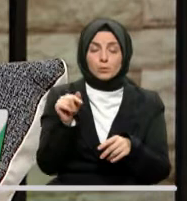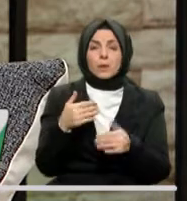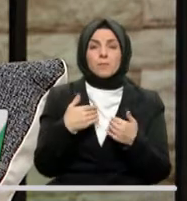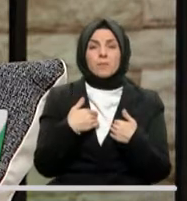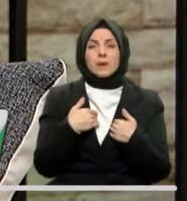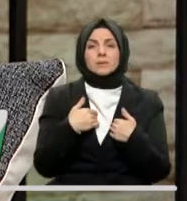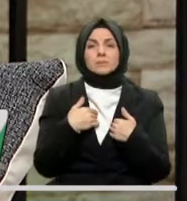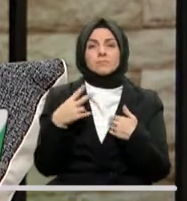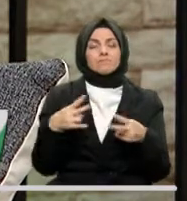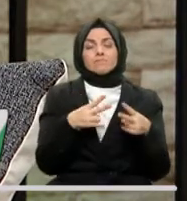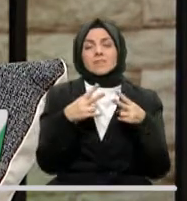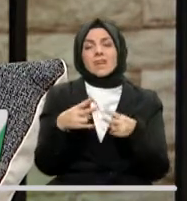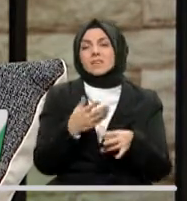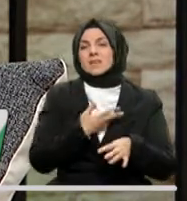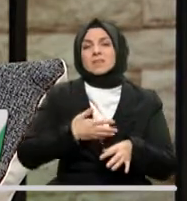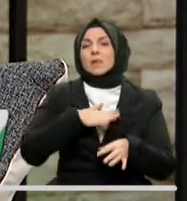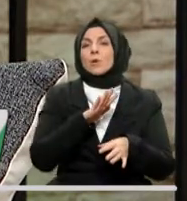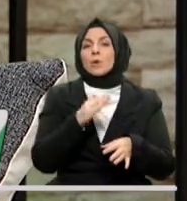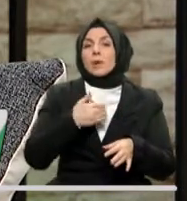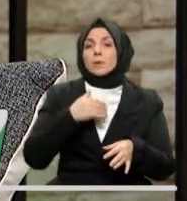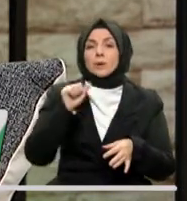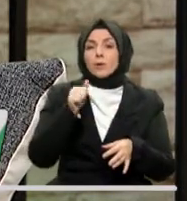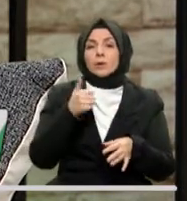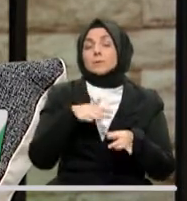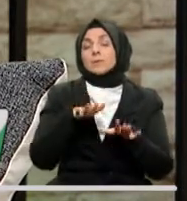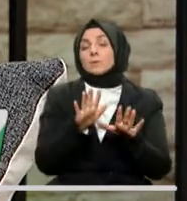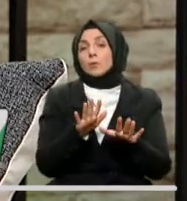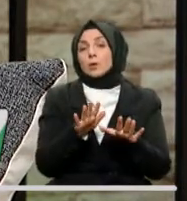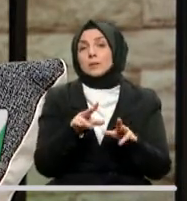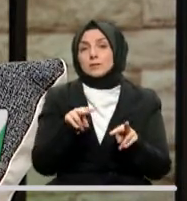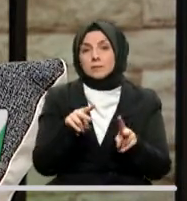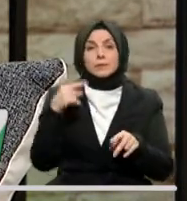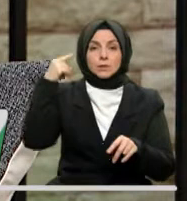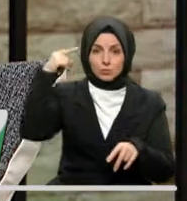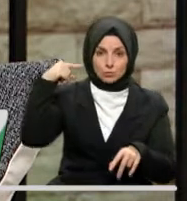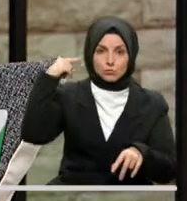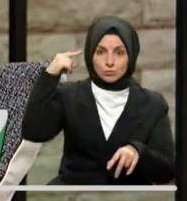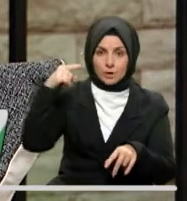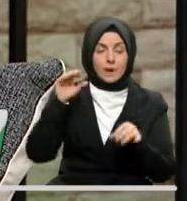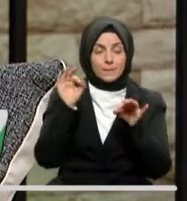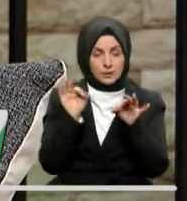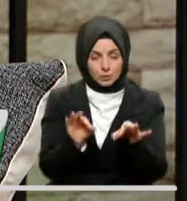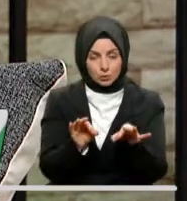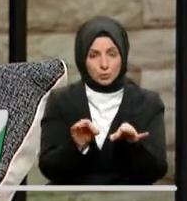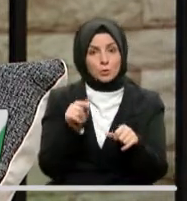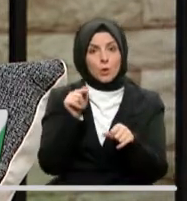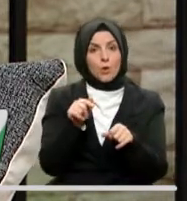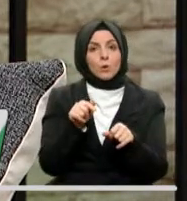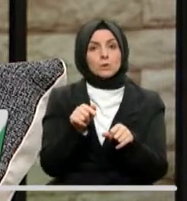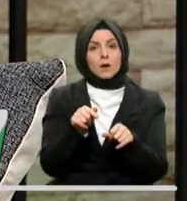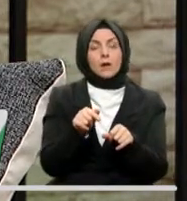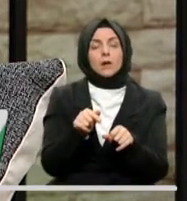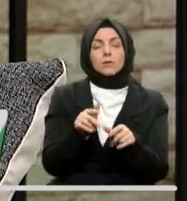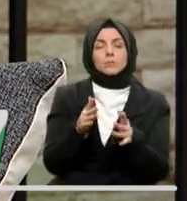önemsemeden duygusu direk hemen hatırlatıcı olarak geldi ve size bir düşünce oluşturmaya çalışıyor orada bunun bir saniye